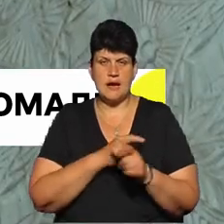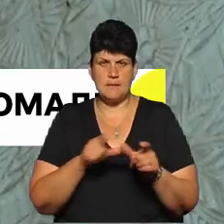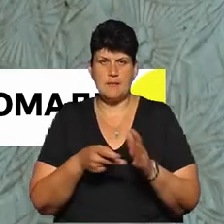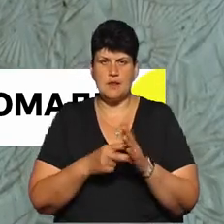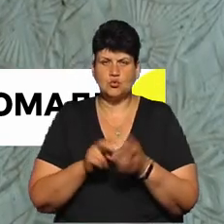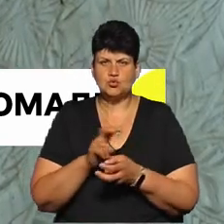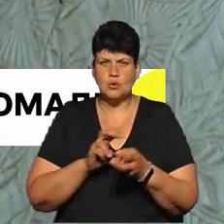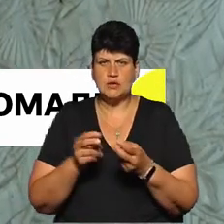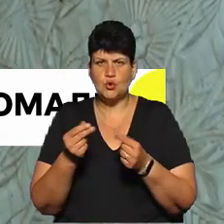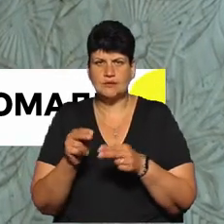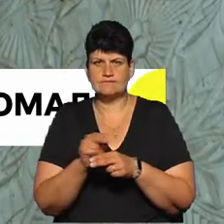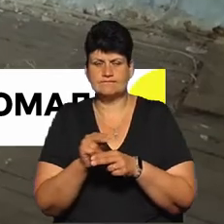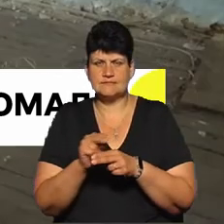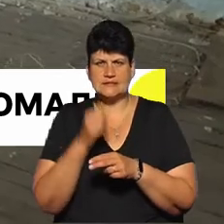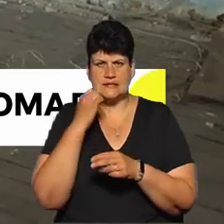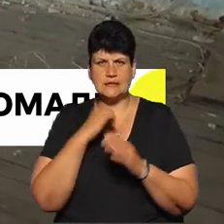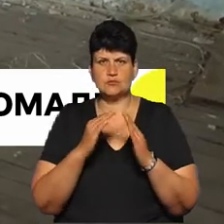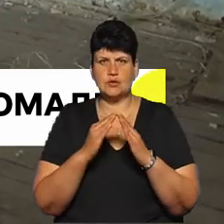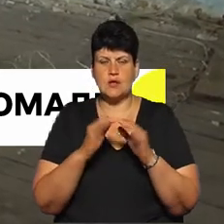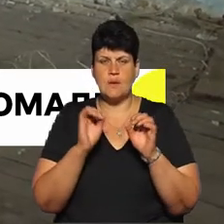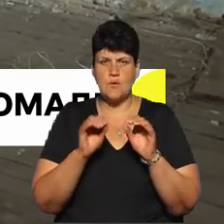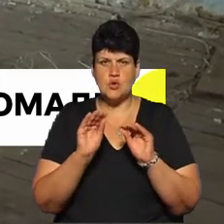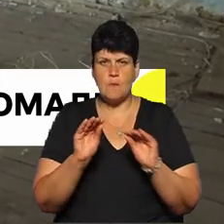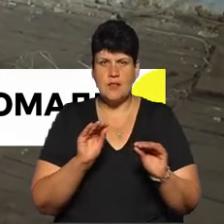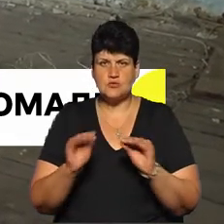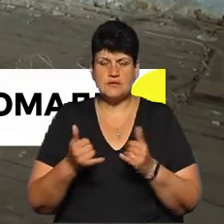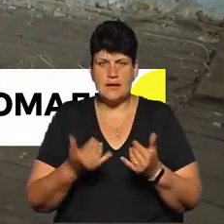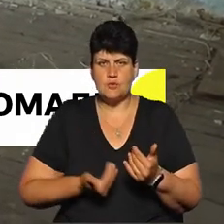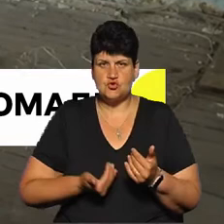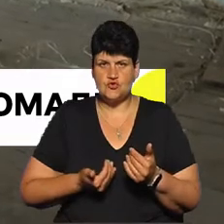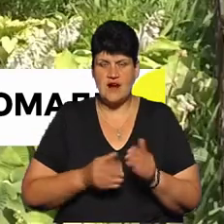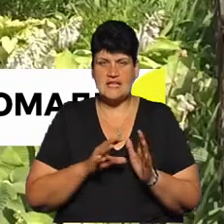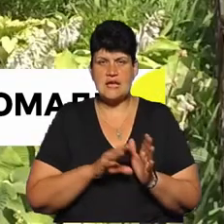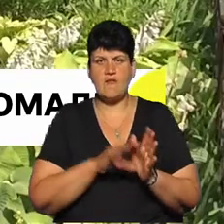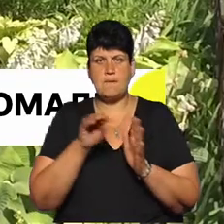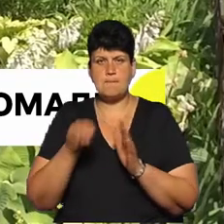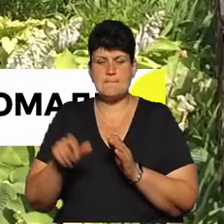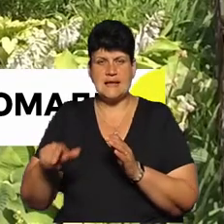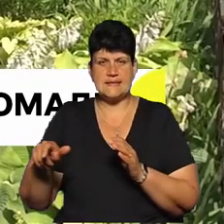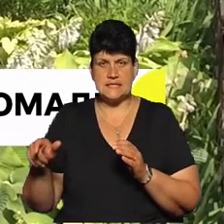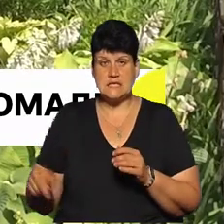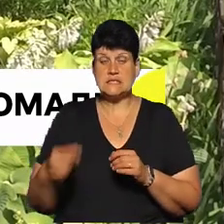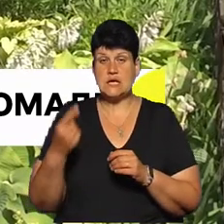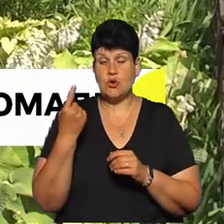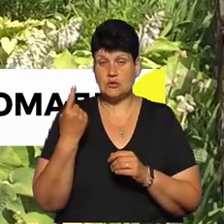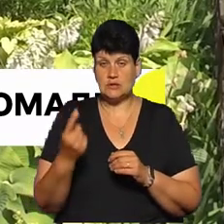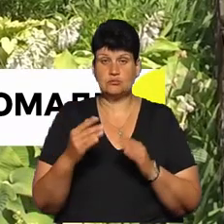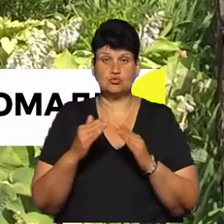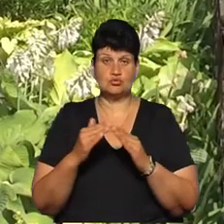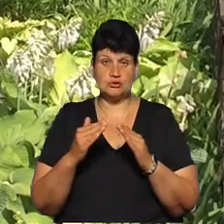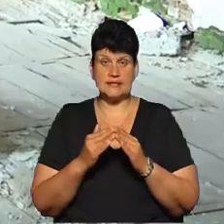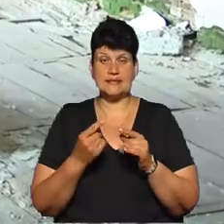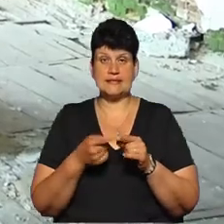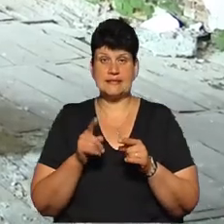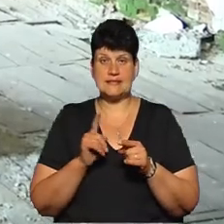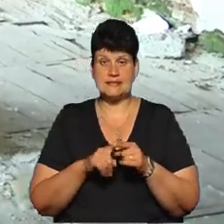на реставрацію старих будівель, які можна облаштувати для проживання переселенців. Одна з таких – будівля, яку спорудили на честь скасування